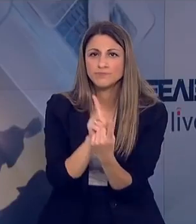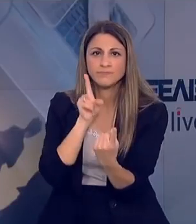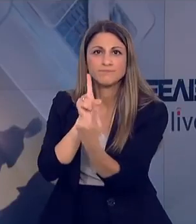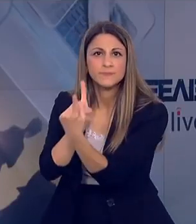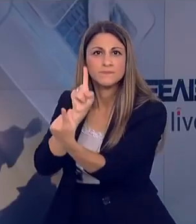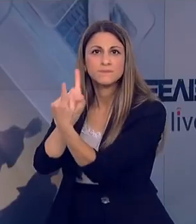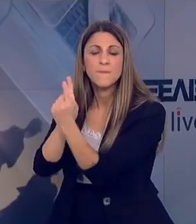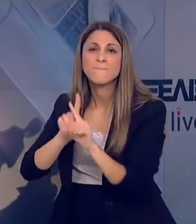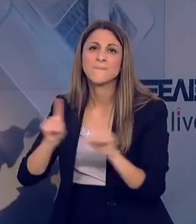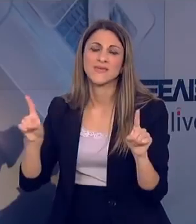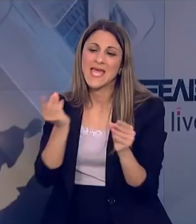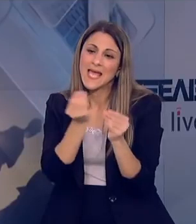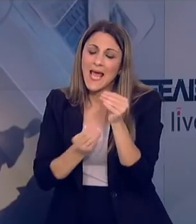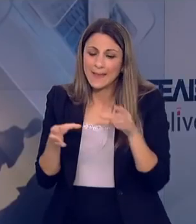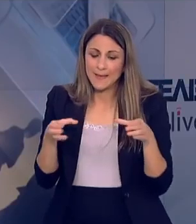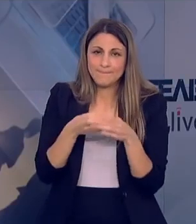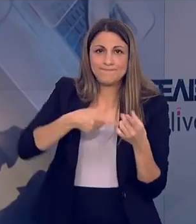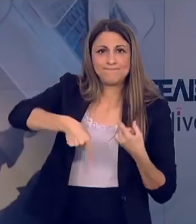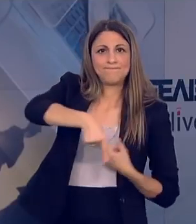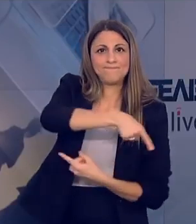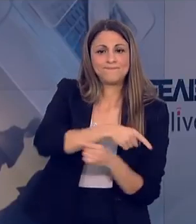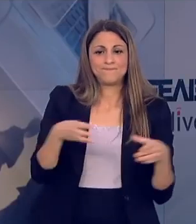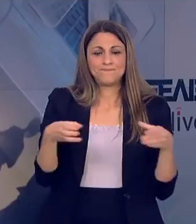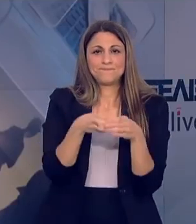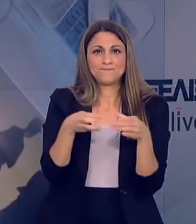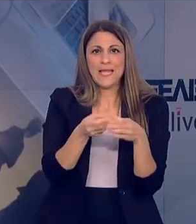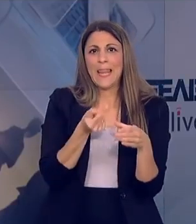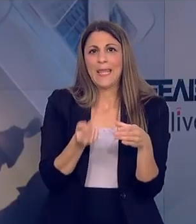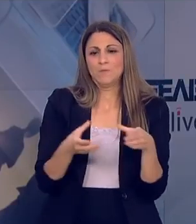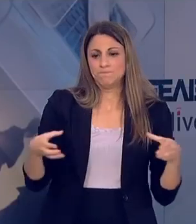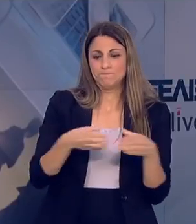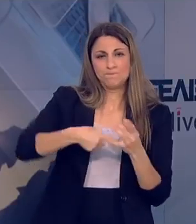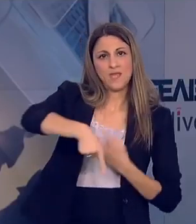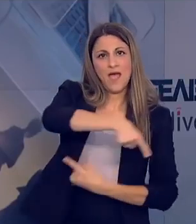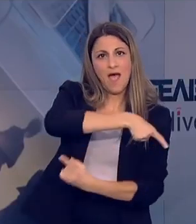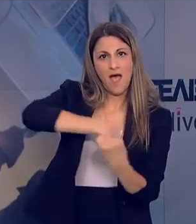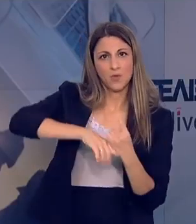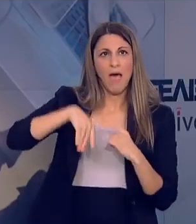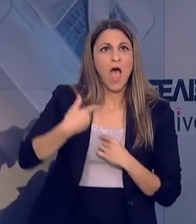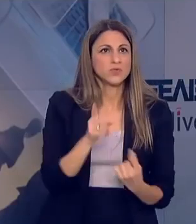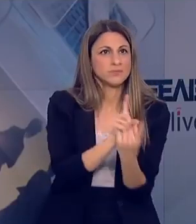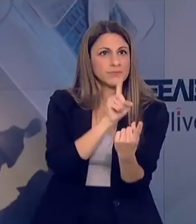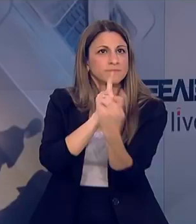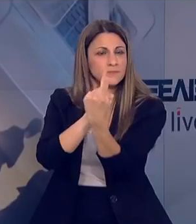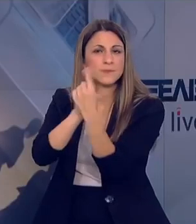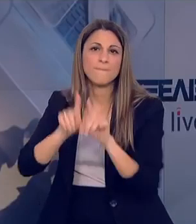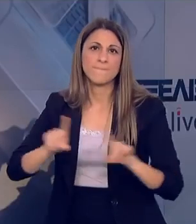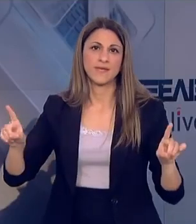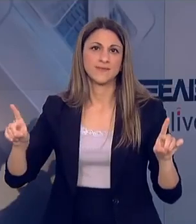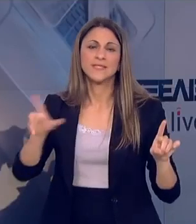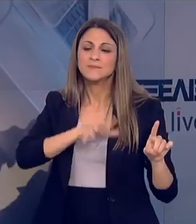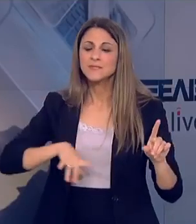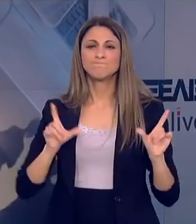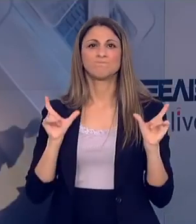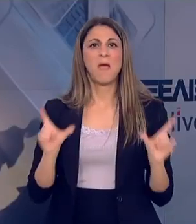να περιοριστούμε σε έναν στενό δικό μας σε εισαγωγικά κύκλο επαφών. Να εξακολουθούμε να λειτουργούμε όλοι μας σαν μια ασπίδα, ιδιαίτερα